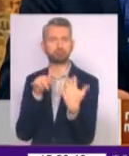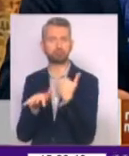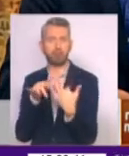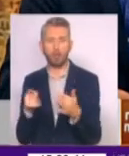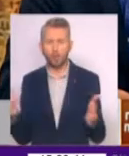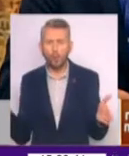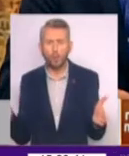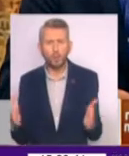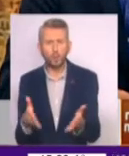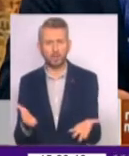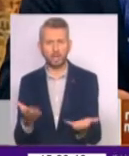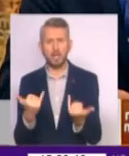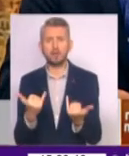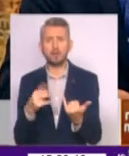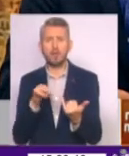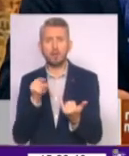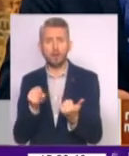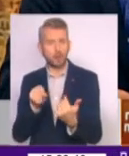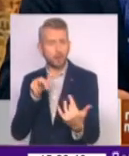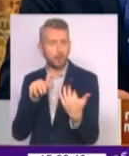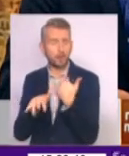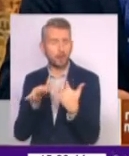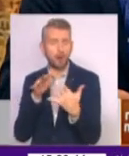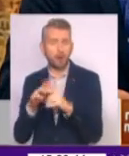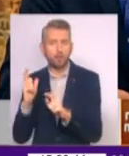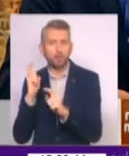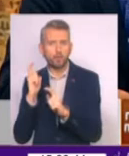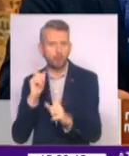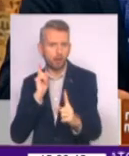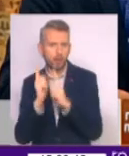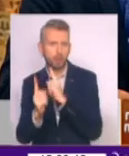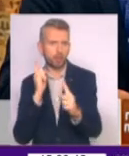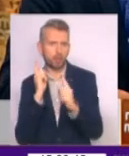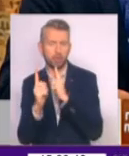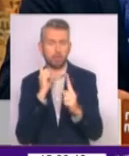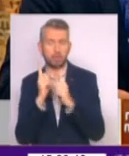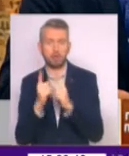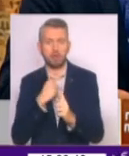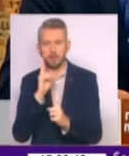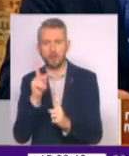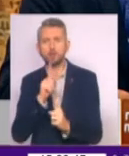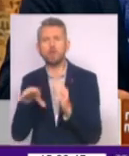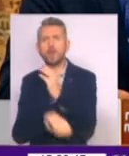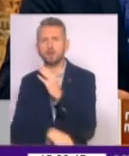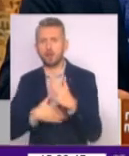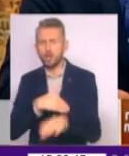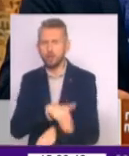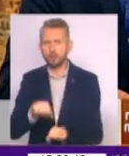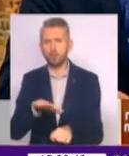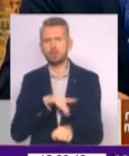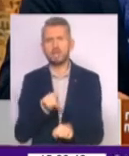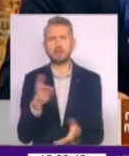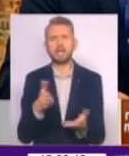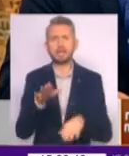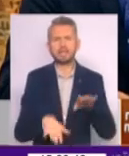узкая. Сейчас по ней идут такие громадные фуры. Я не знаю, что там в конце нашей улицы, может, какие-то склады или что-то